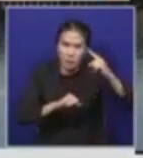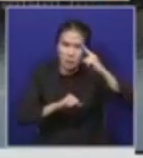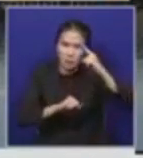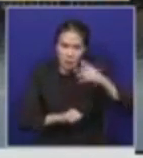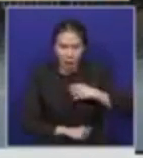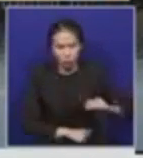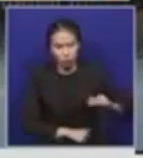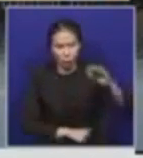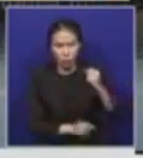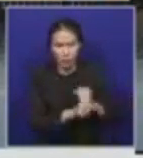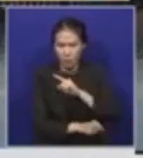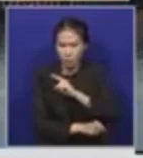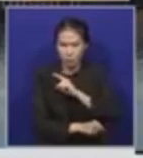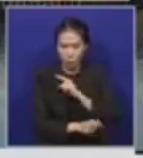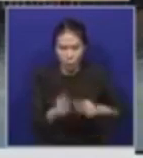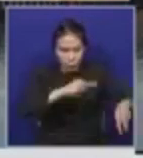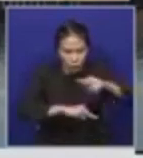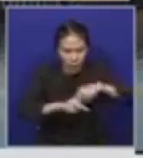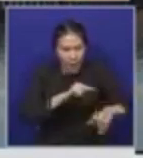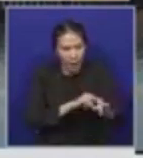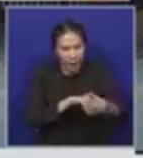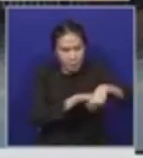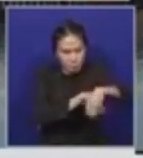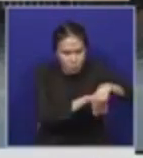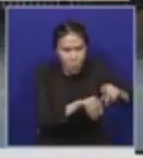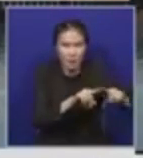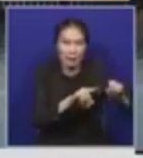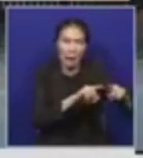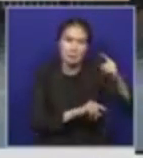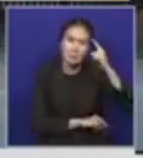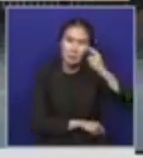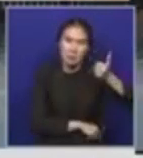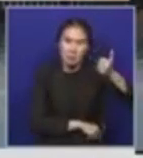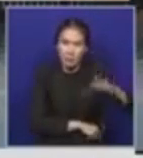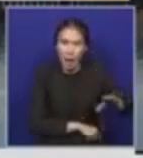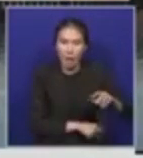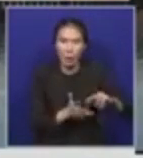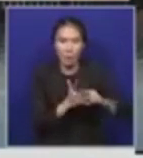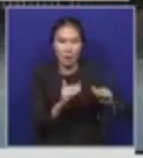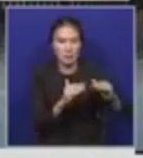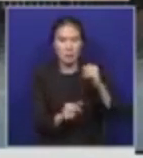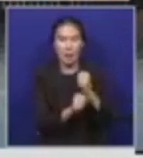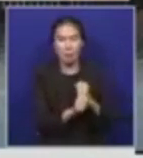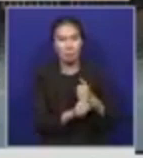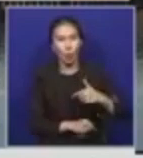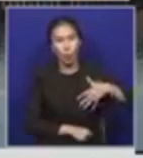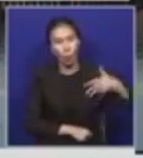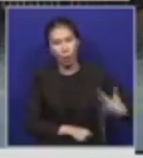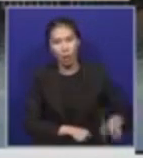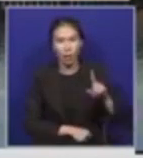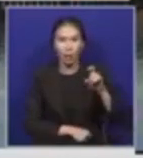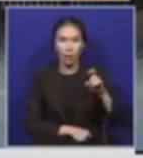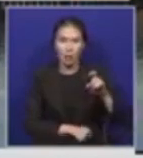โตจะทำหน้าที่ในการปกป้องคุ้มครองเมล็ดพันธุ์ทรัพยากรเหล่านี้เนี่ยเขาจะไม่มีสิทธิ์ทำเลยนะครับท่านประธานครับเพราะนั้นจุดส